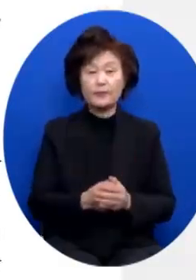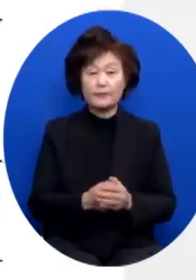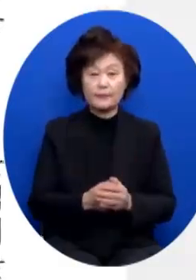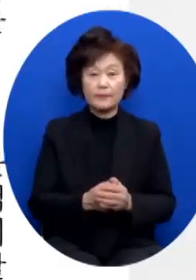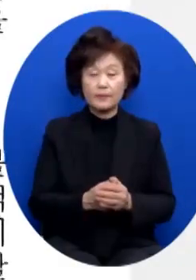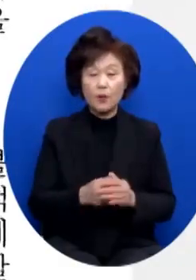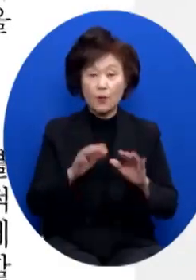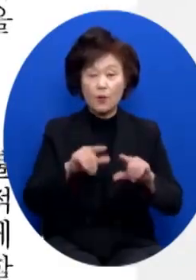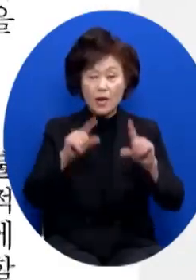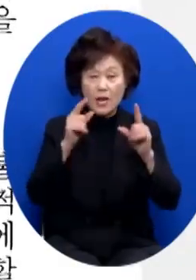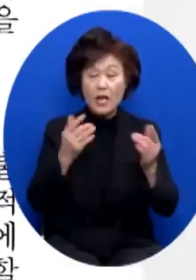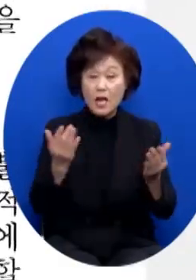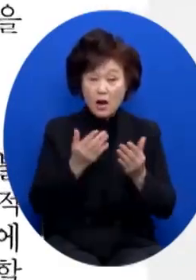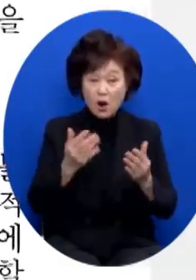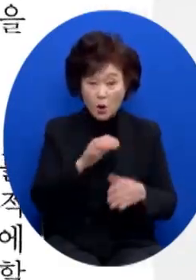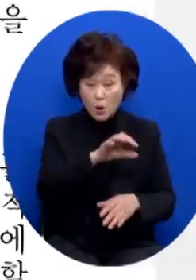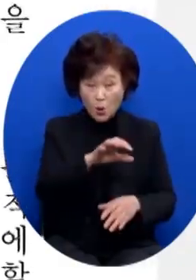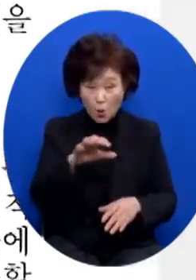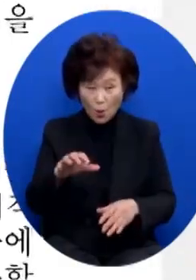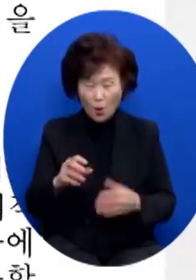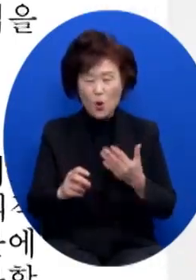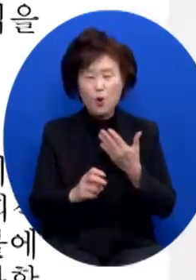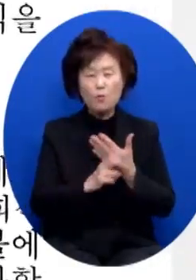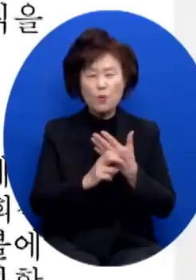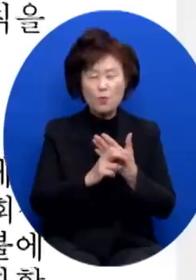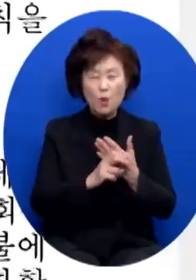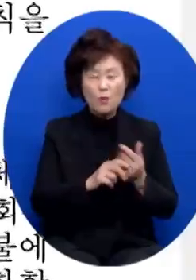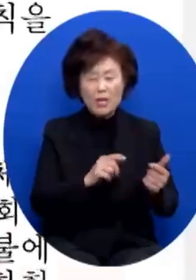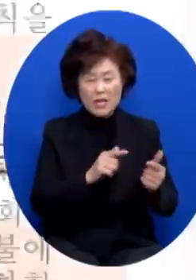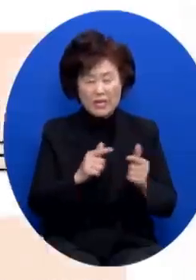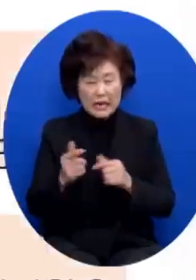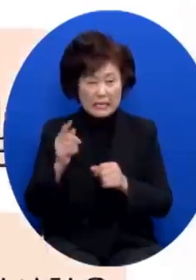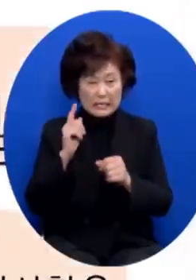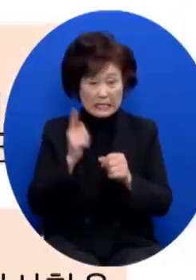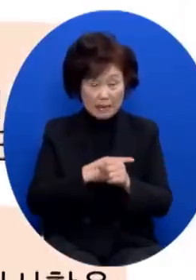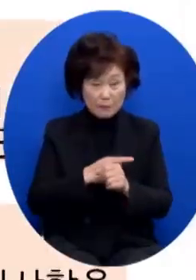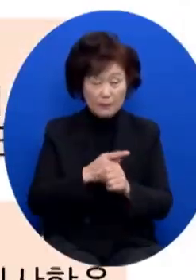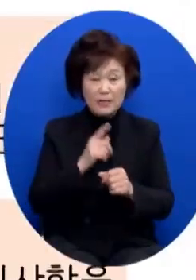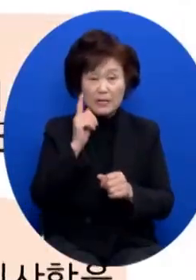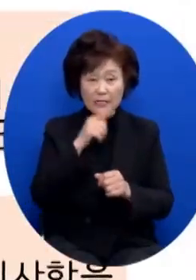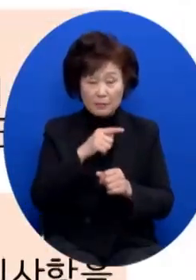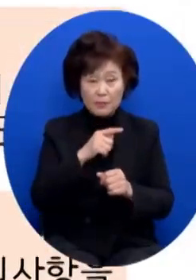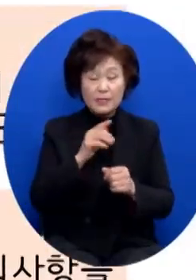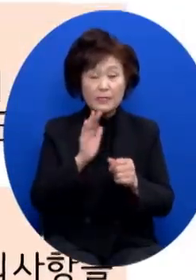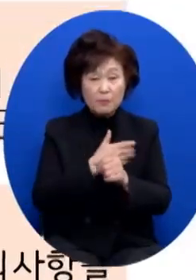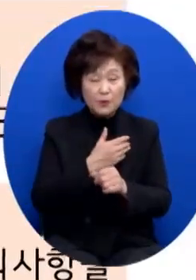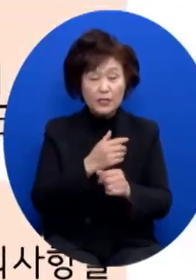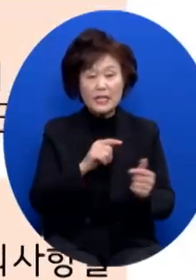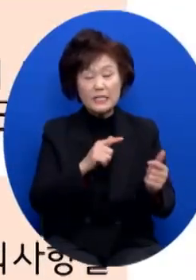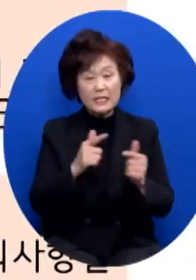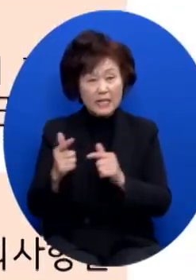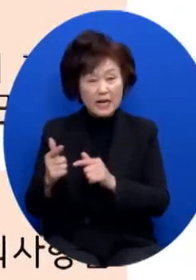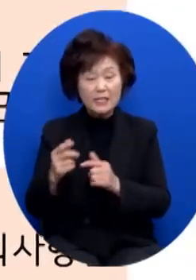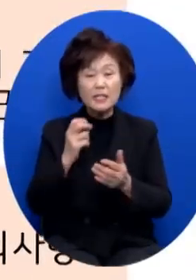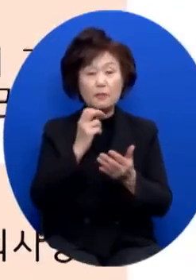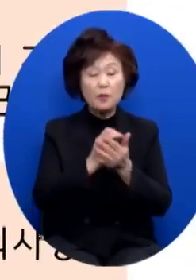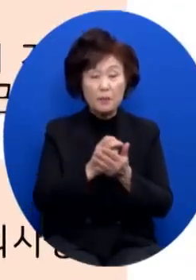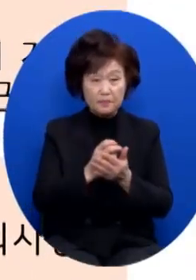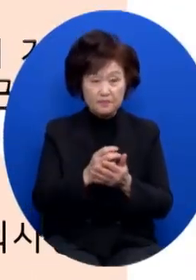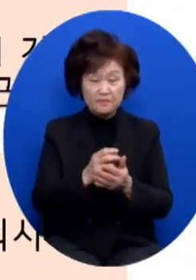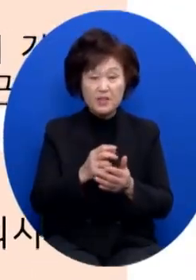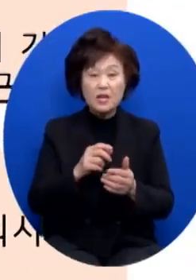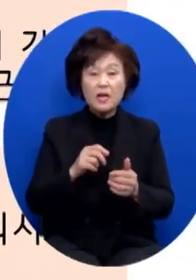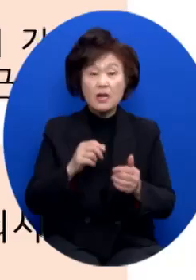고용부는 올해 근로현장에 뿌리내린 불법, 부당한 관행을 근본적으로 개선하기 위해 엄정한 법 집행으로